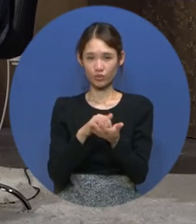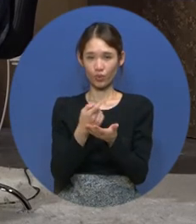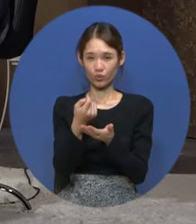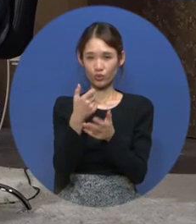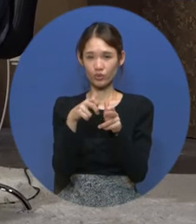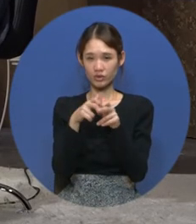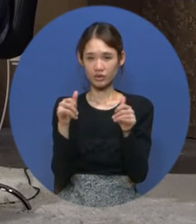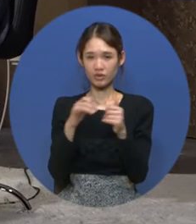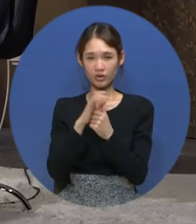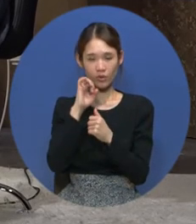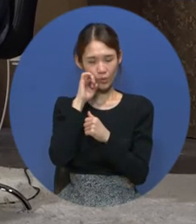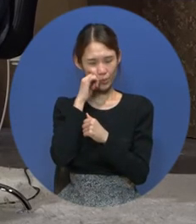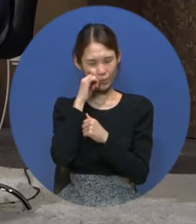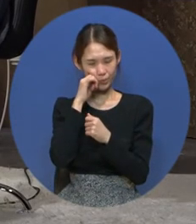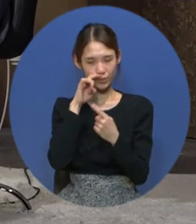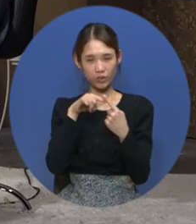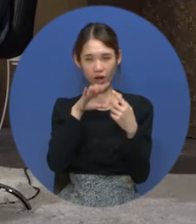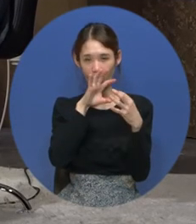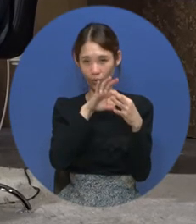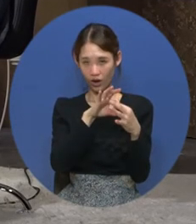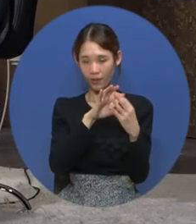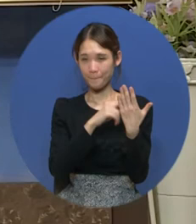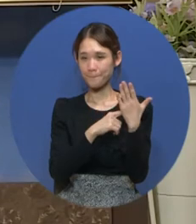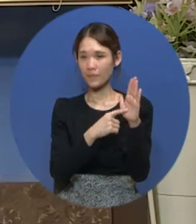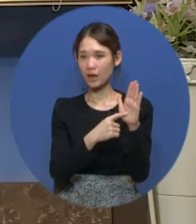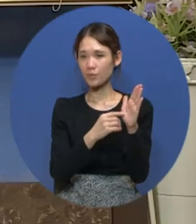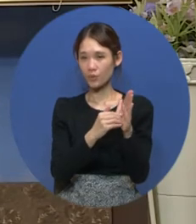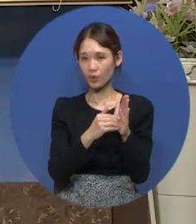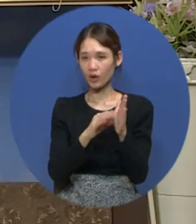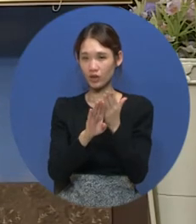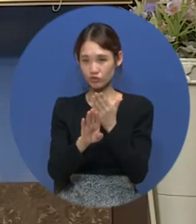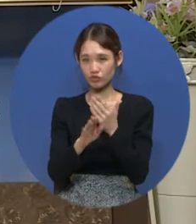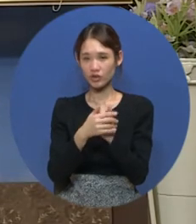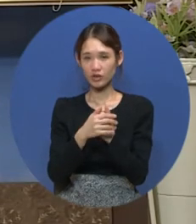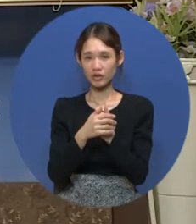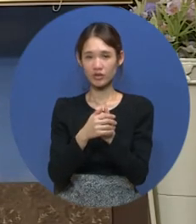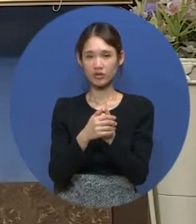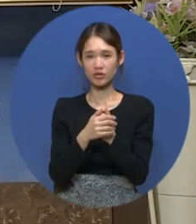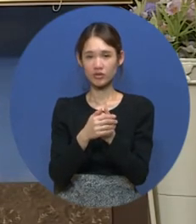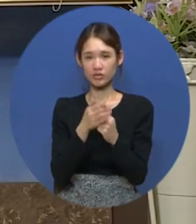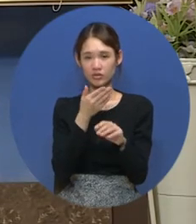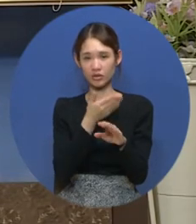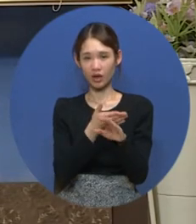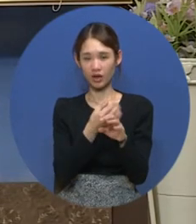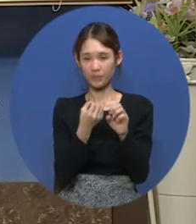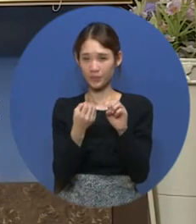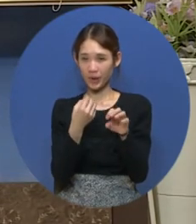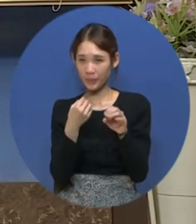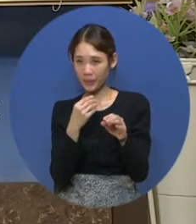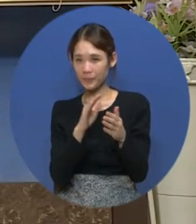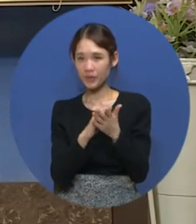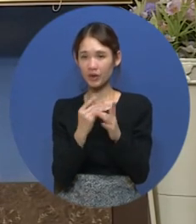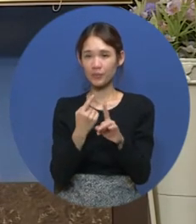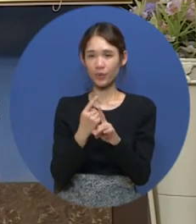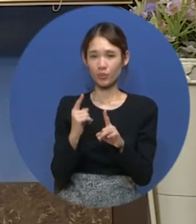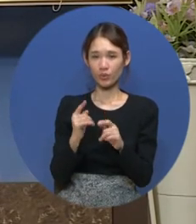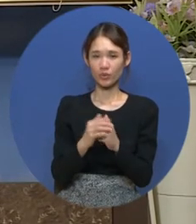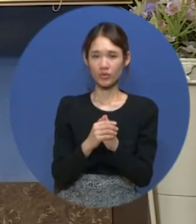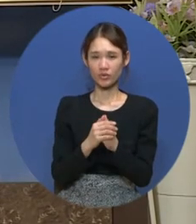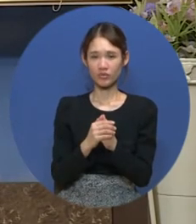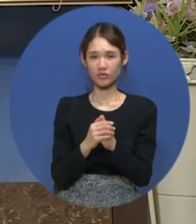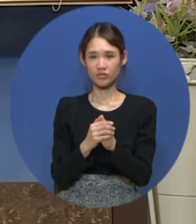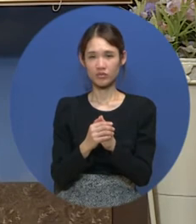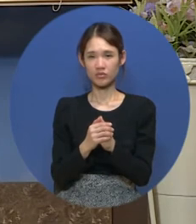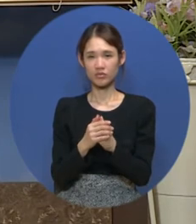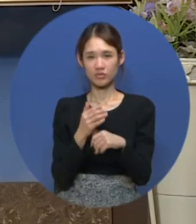장애인들이 어려움에 대해서 발표를 하고 그 이후에는 어떤 다른 병이 하던데 달라진 것은 없네 음